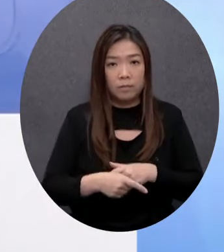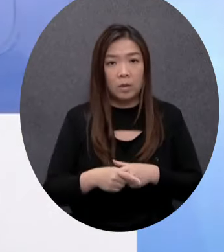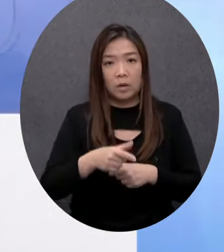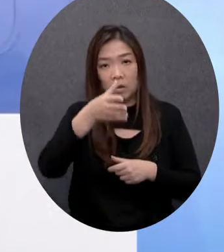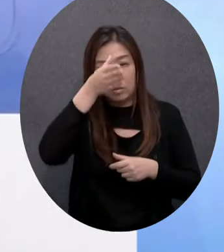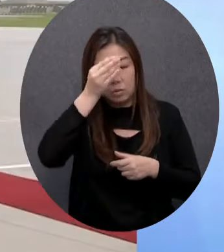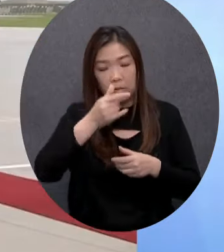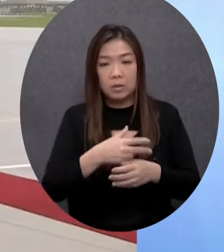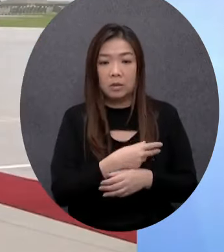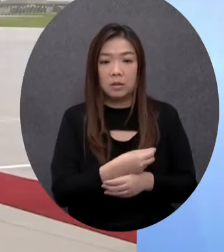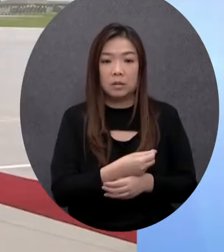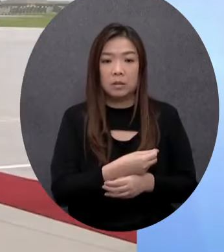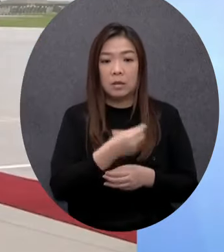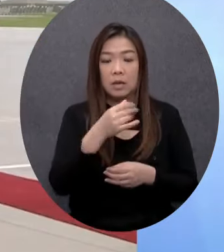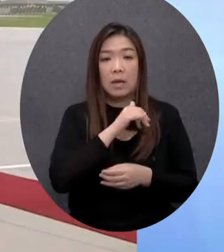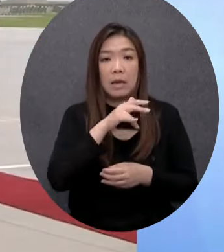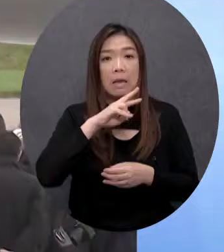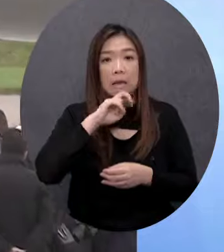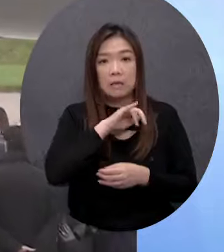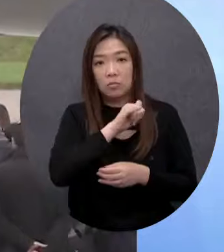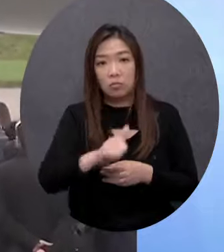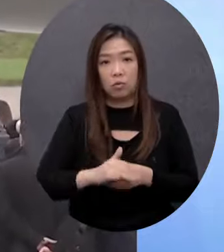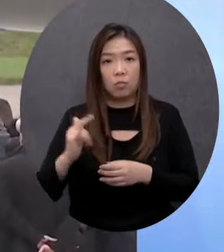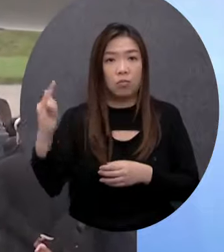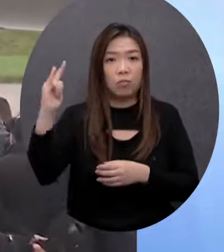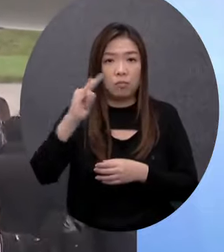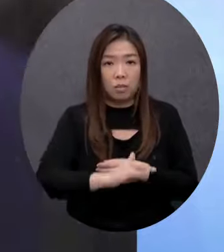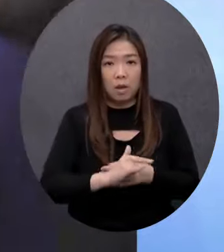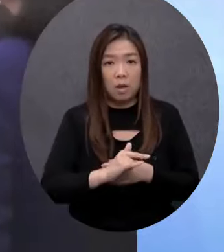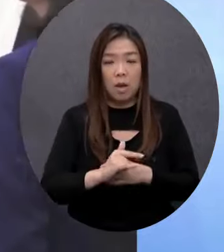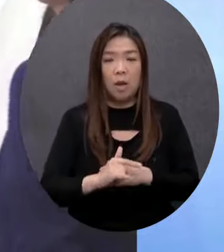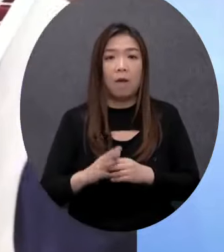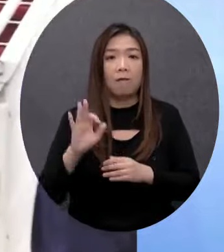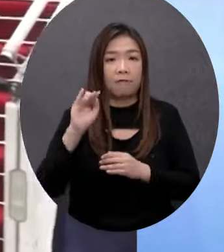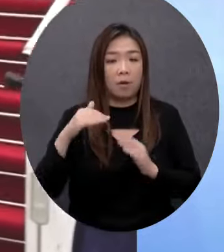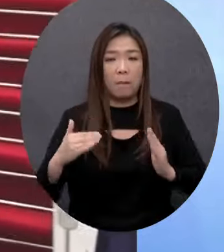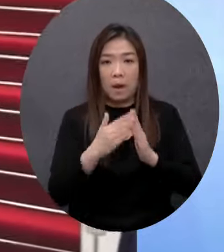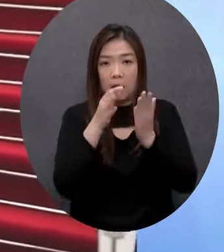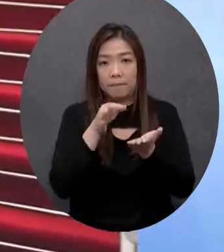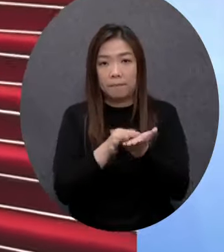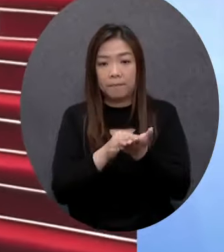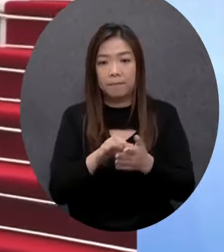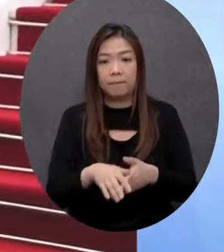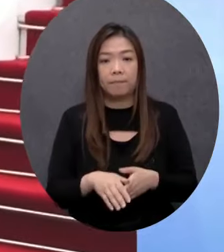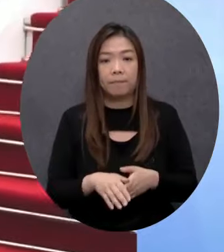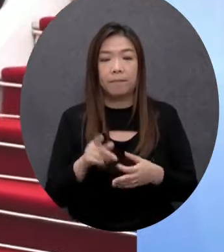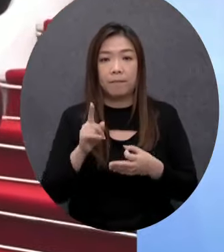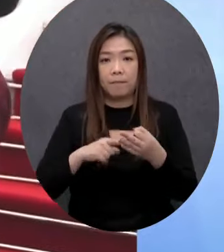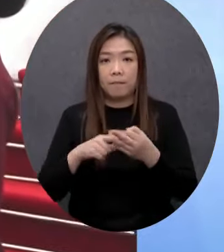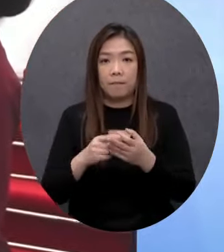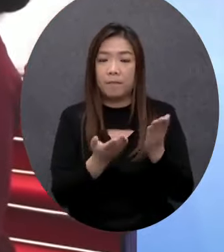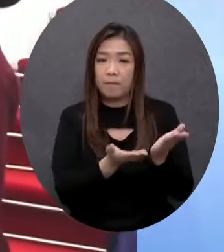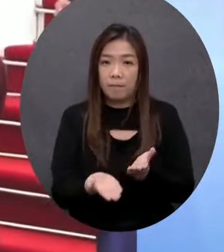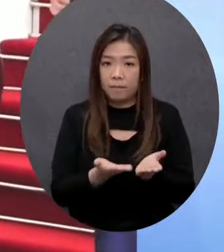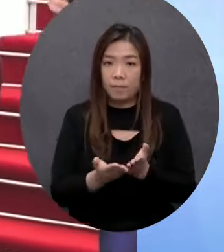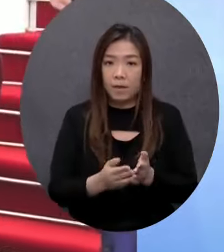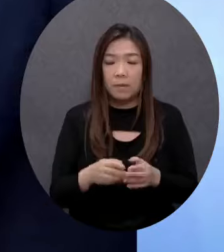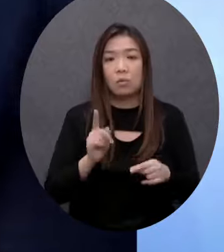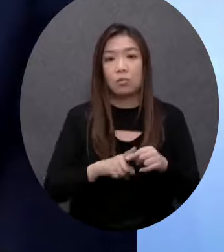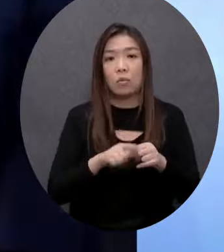抵达巴黎奥利机场，展开对法国的国事访问。法国总理阿塔尔到场迎接，用中文问